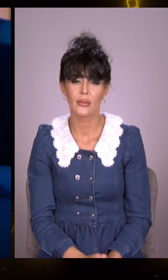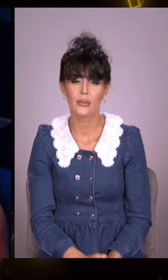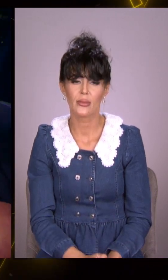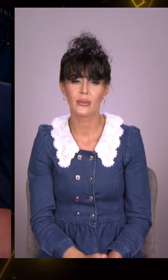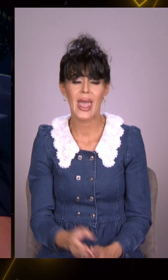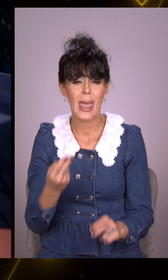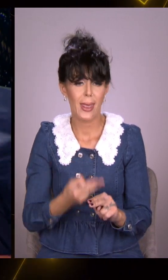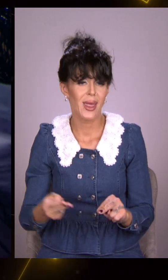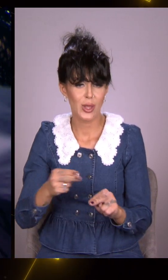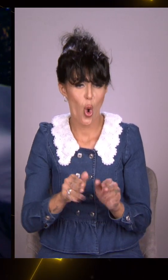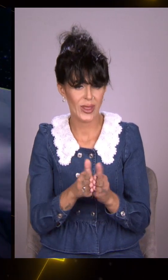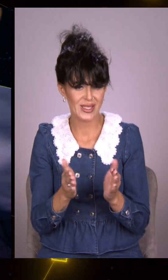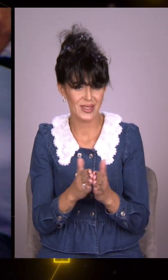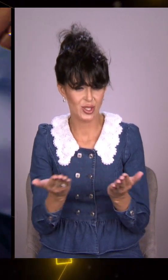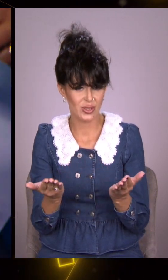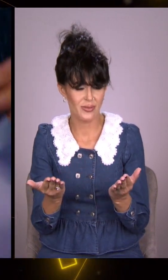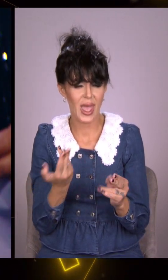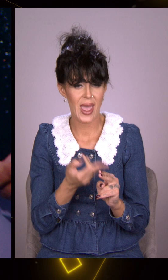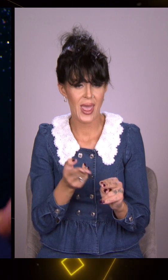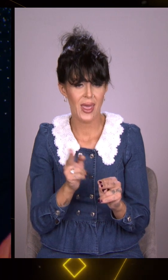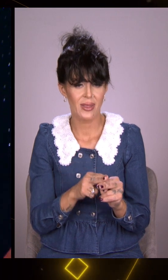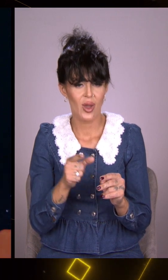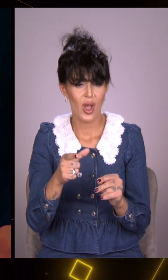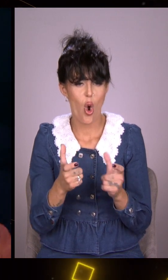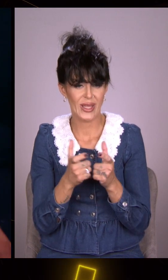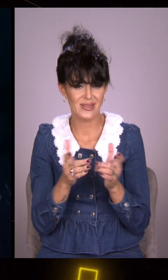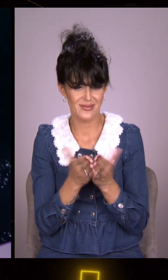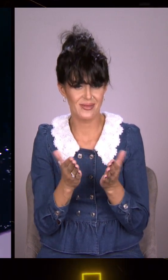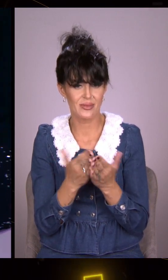відкриточки. Ці відкритки я вже почала знаходити